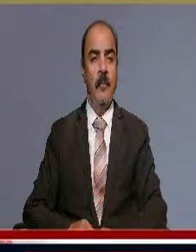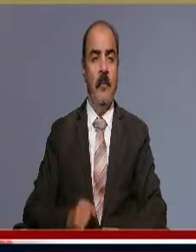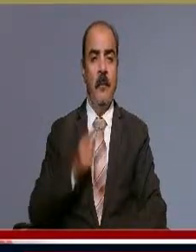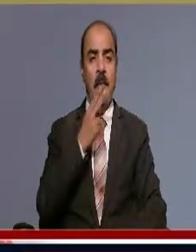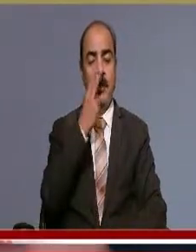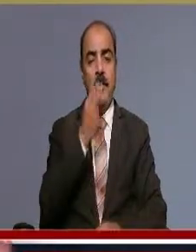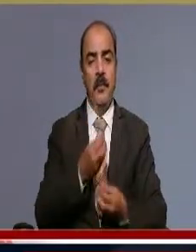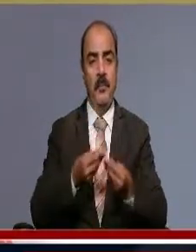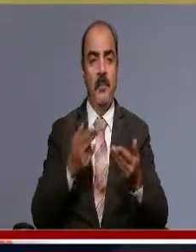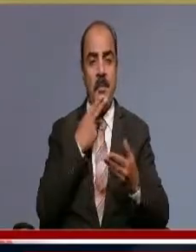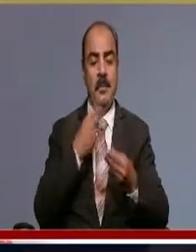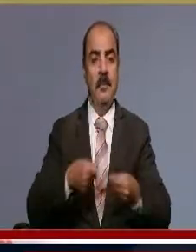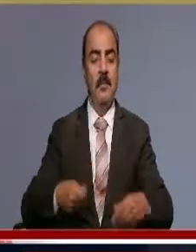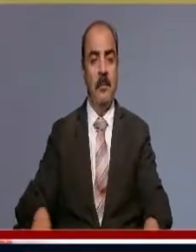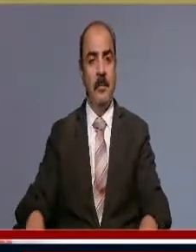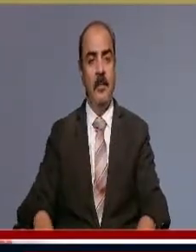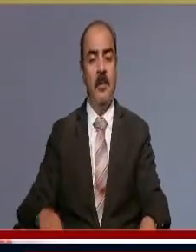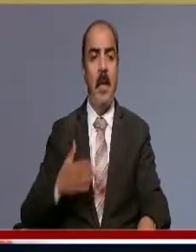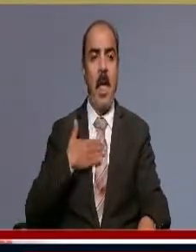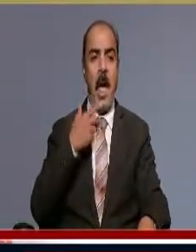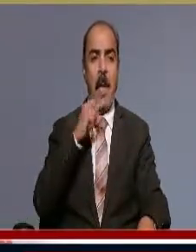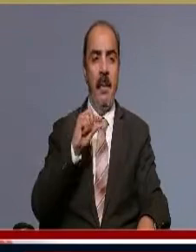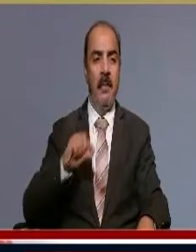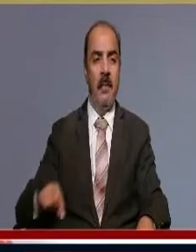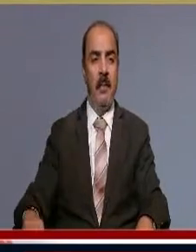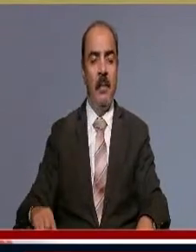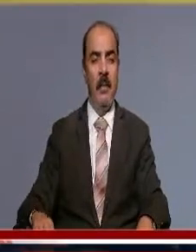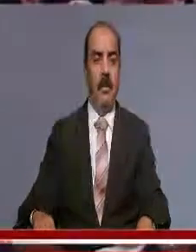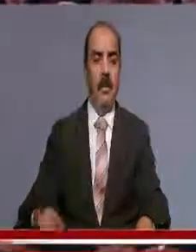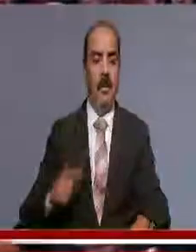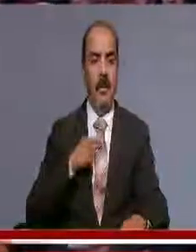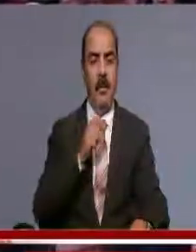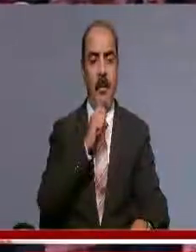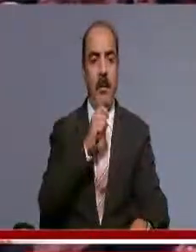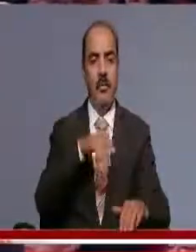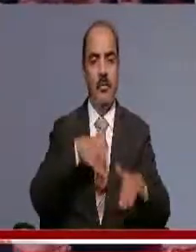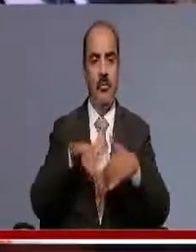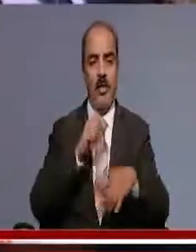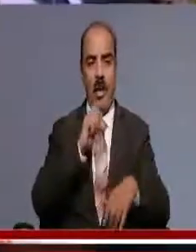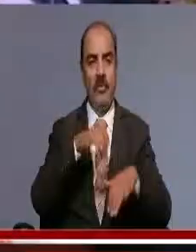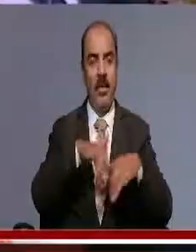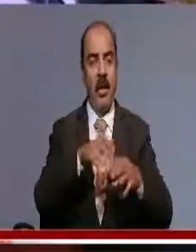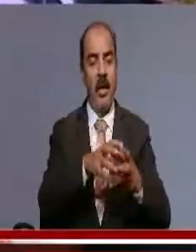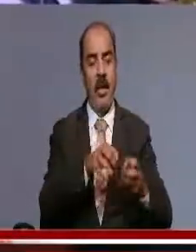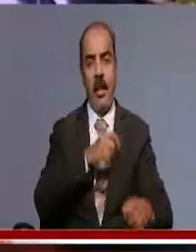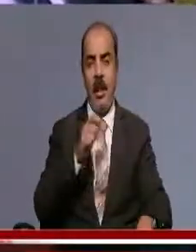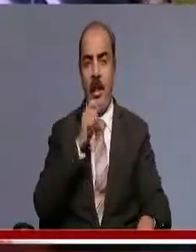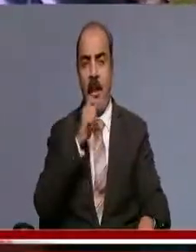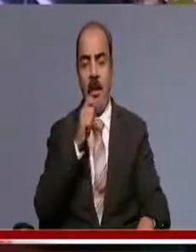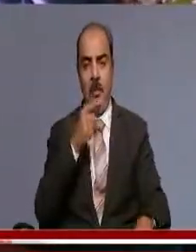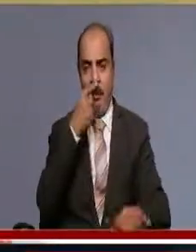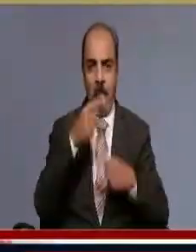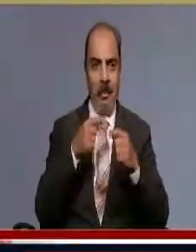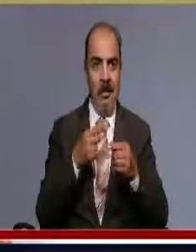الشارع، مش متعود على جو اشكركم جميعا، مش متعود على جو القاعات